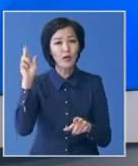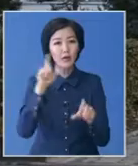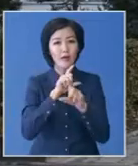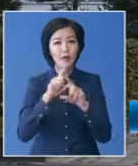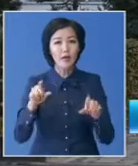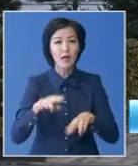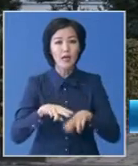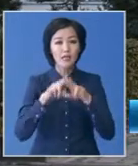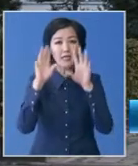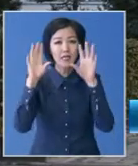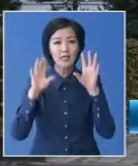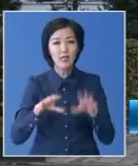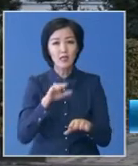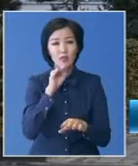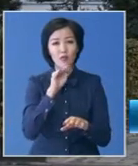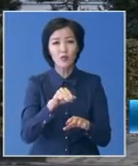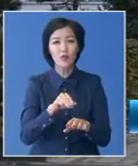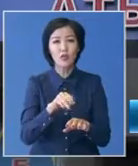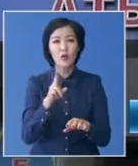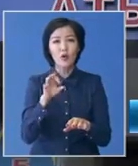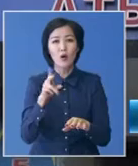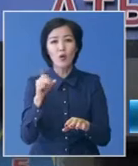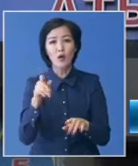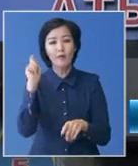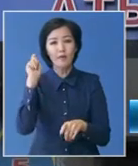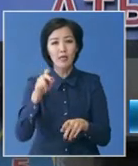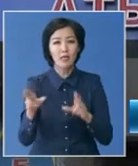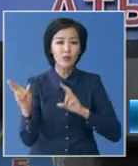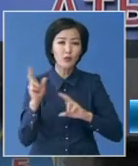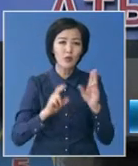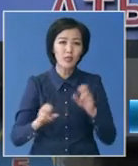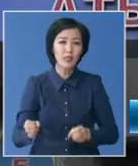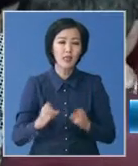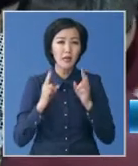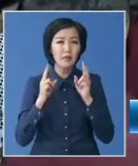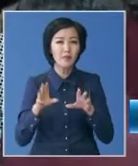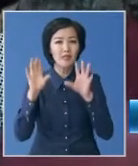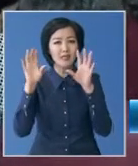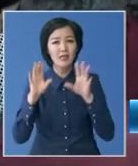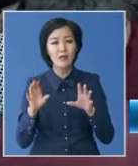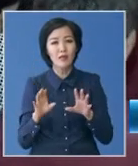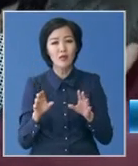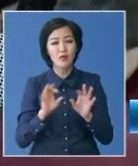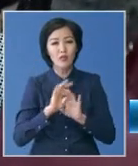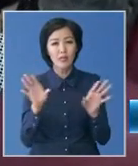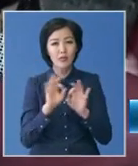заң ғылымдарының докторы профессор Марат Қоғамов келді. Ол студенттерге қылмыстық заңнамалар туралы дәріс оқыды.